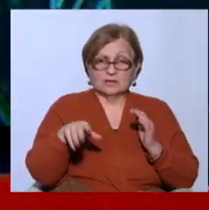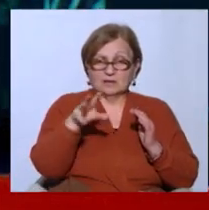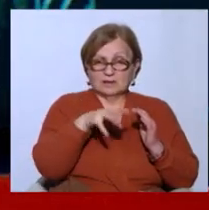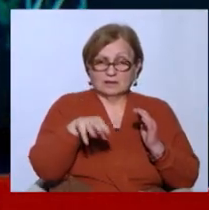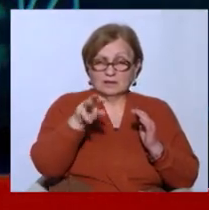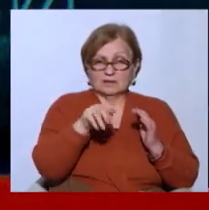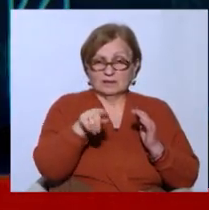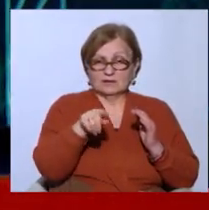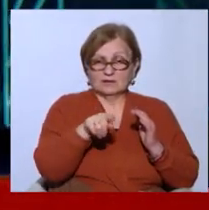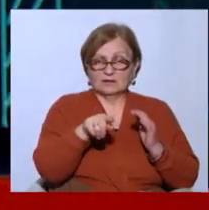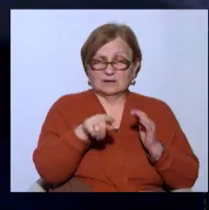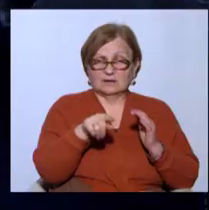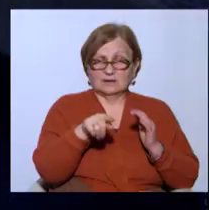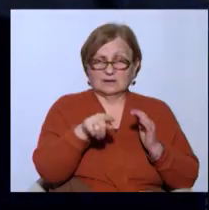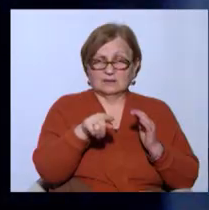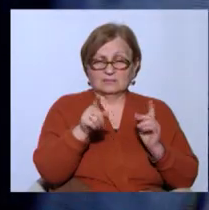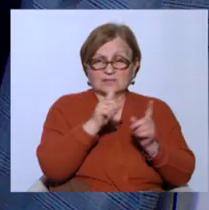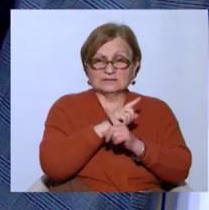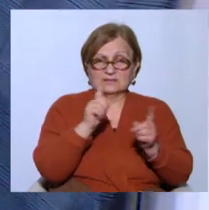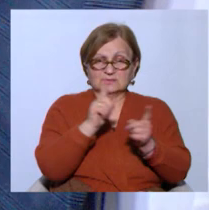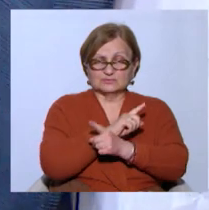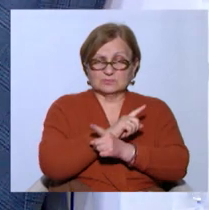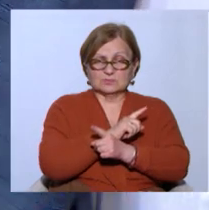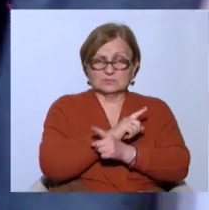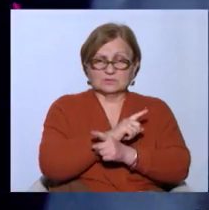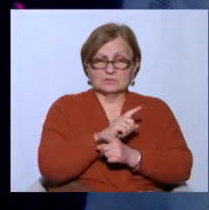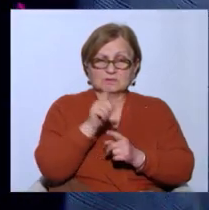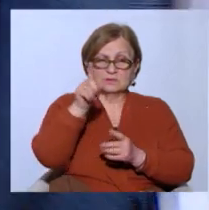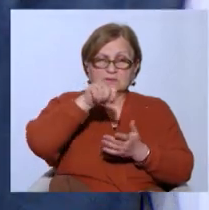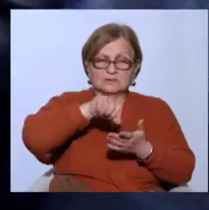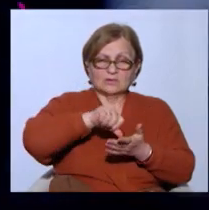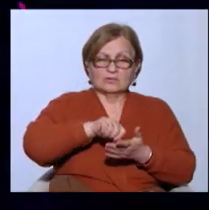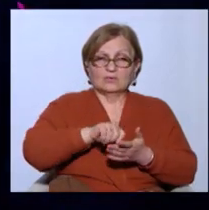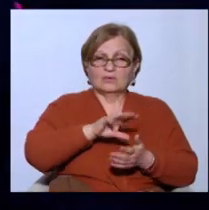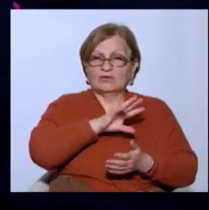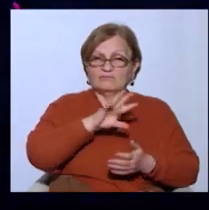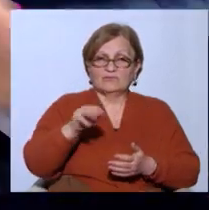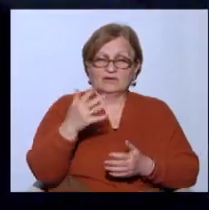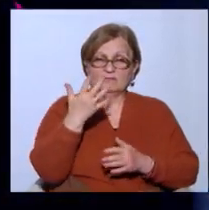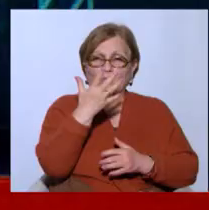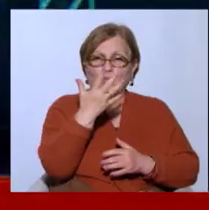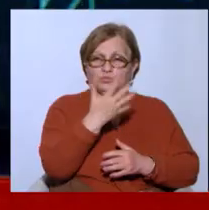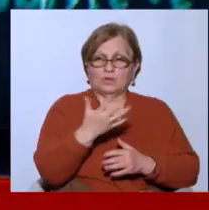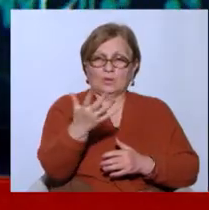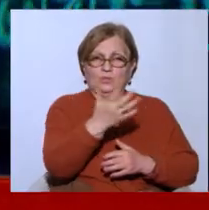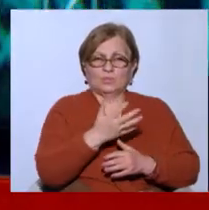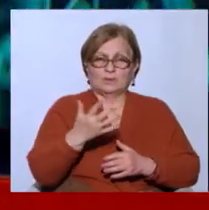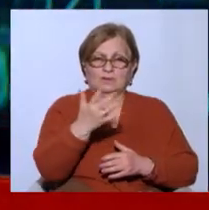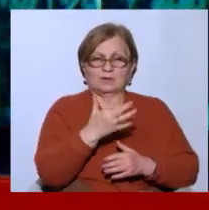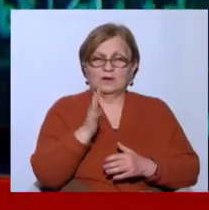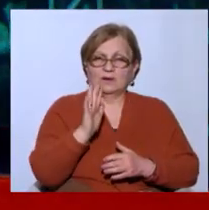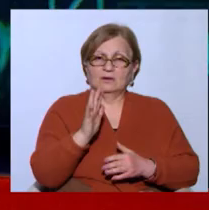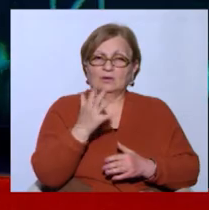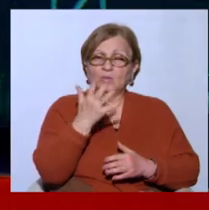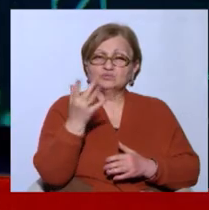ამ ყველა გადანაცვლებაში ჩართულია ყოველი, ესე იგი ხუთეული არის განხილული ხუთ